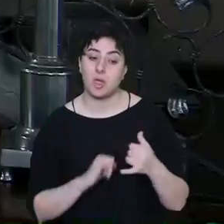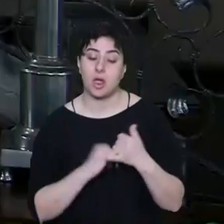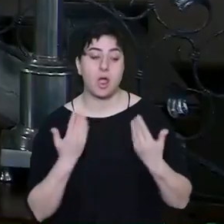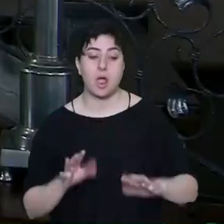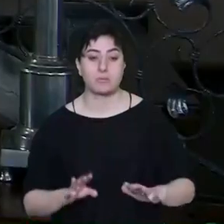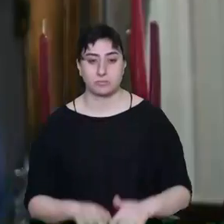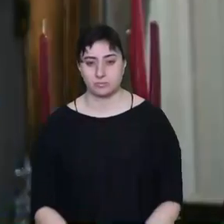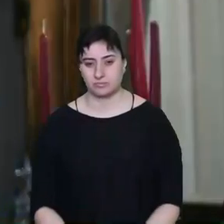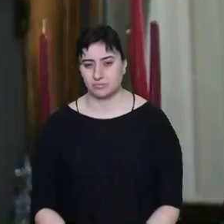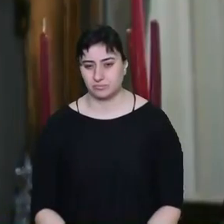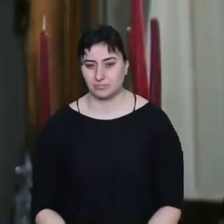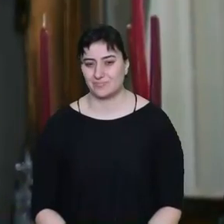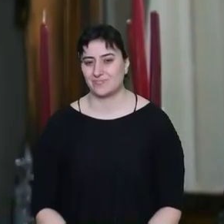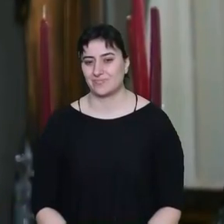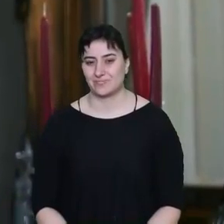iddiayı kazanmadın mı ha?